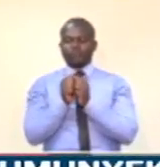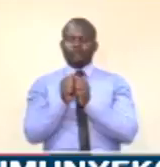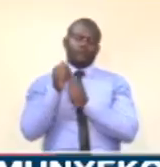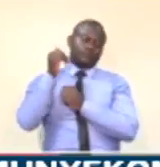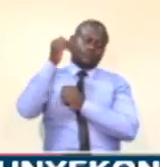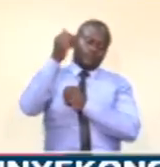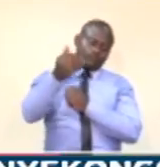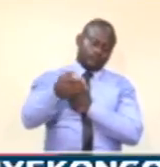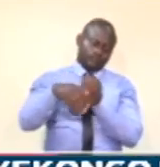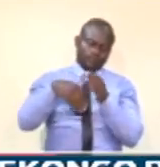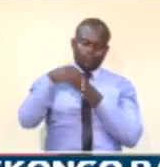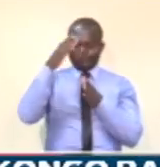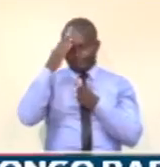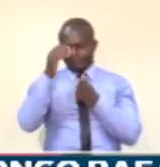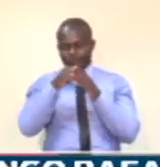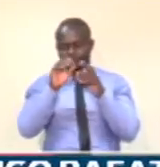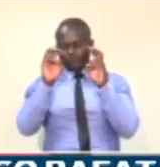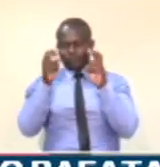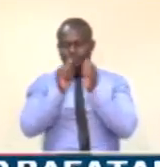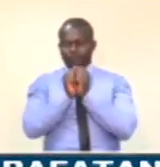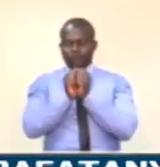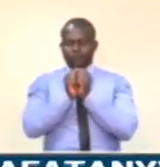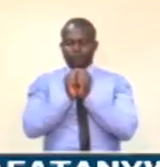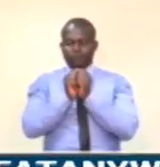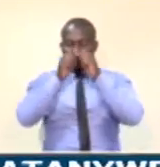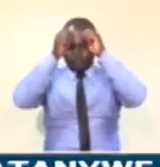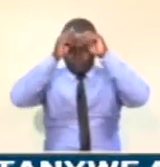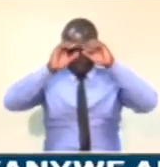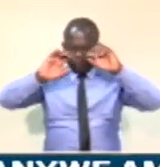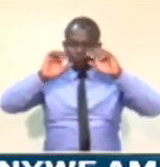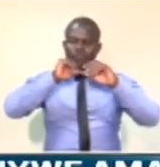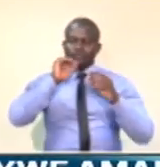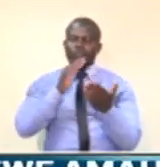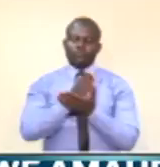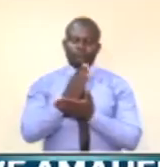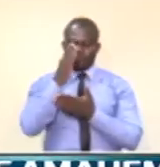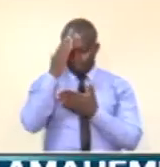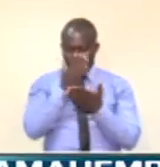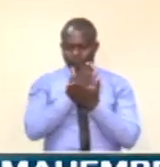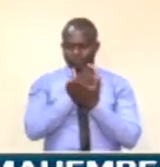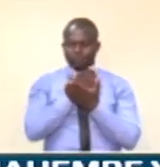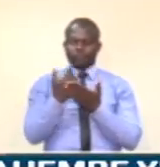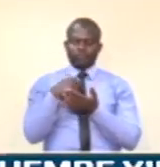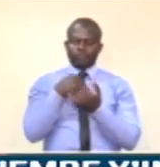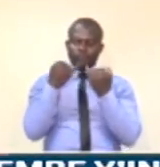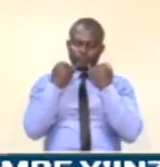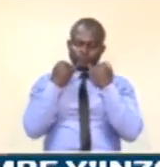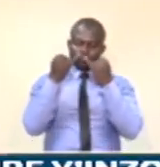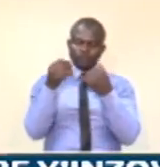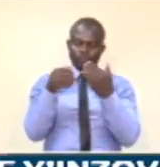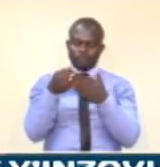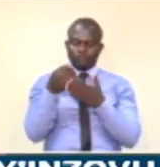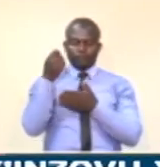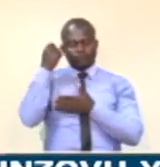hanyuma nyuma nza kumenya yuko ari amahembe icyo ni kinyoma ukuri nuko ndiko ndababwira nkomeje mwakumva